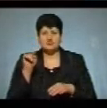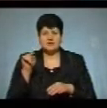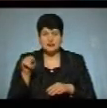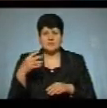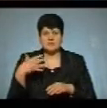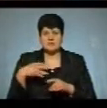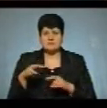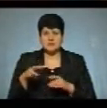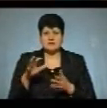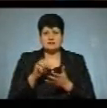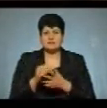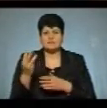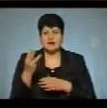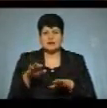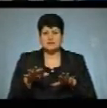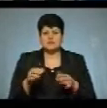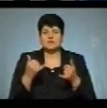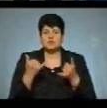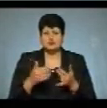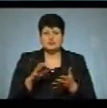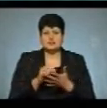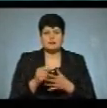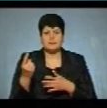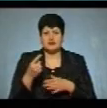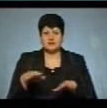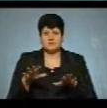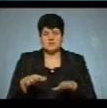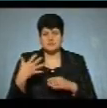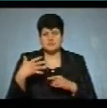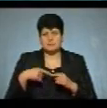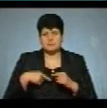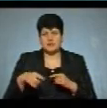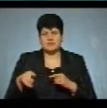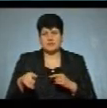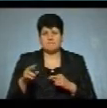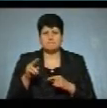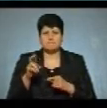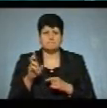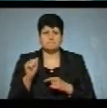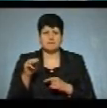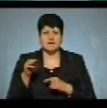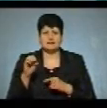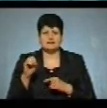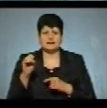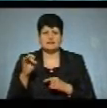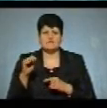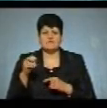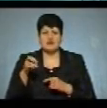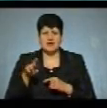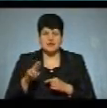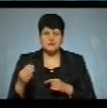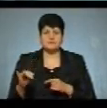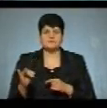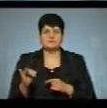стилі батерфляй посів 3-е місце. Сьогодні посів 1-е місце на дистанції 50 метрів у стилі батерфляй із часом